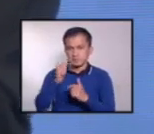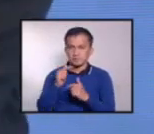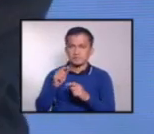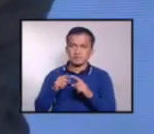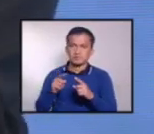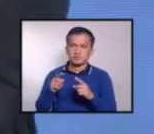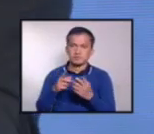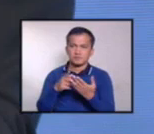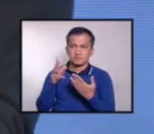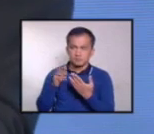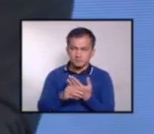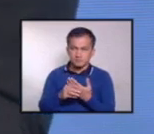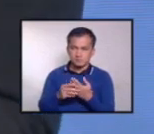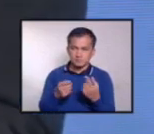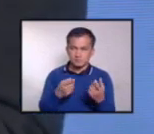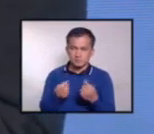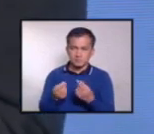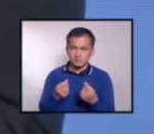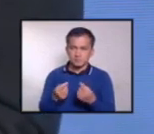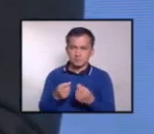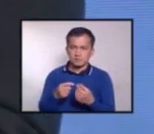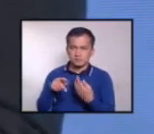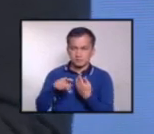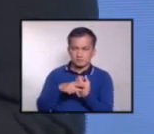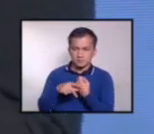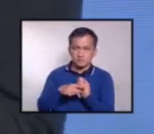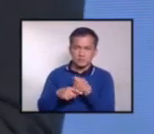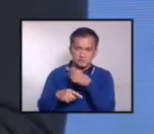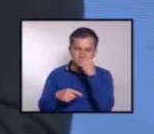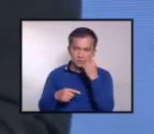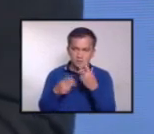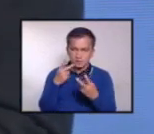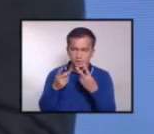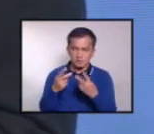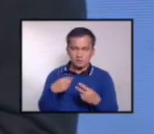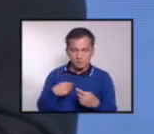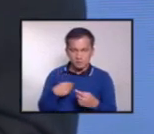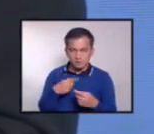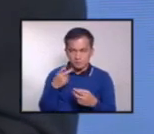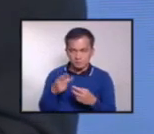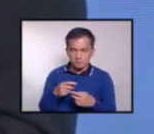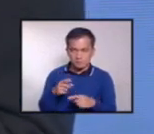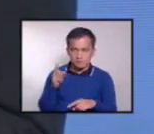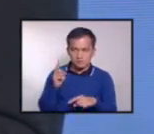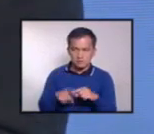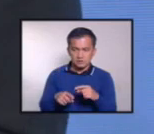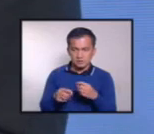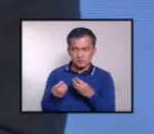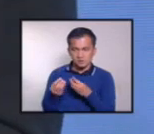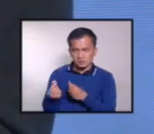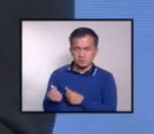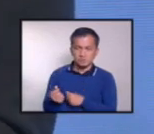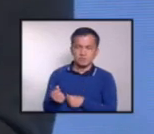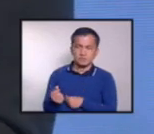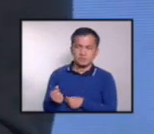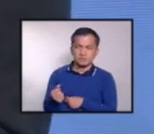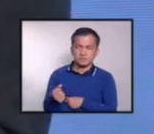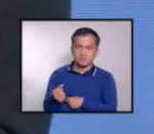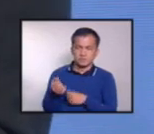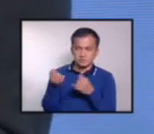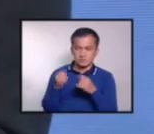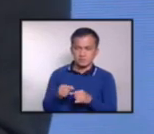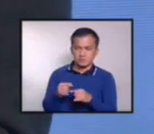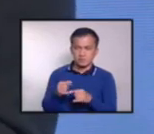Pero yung programa, gagawin mo na siyang permanente. Dahil sa tingin ko, hindi na naman natin ma-re-resolve yung issue